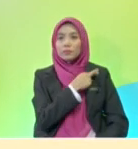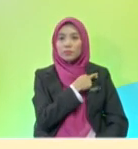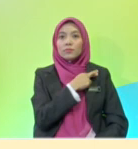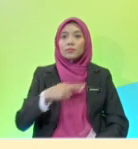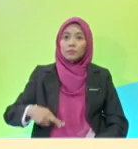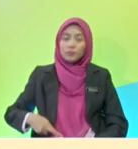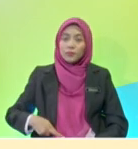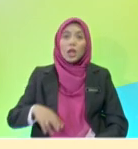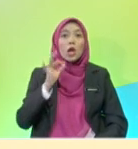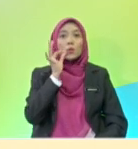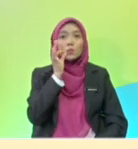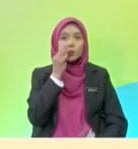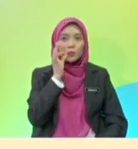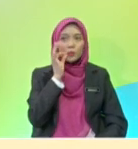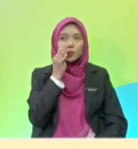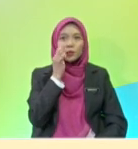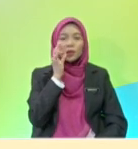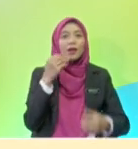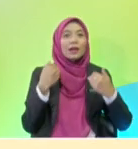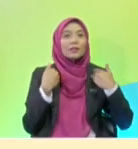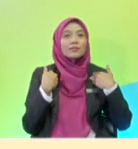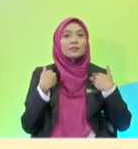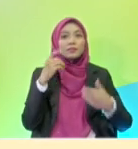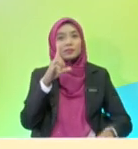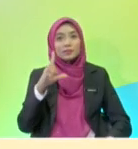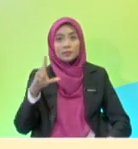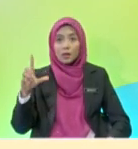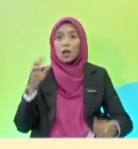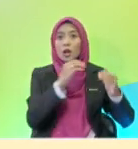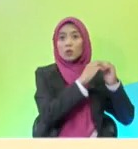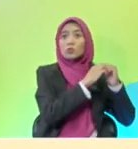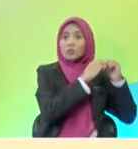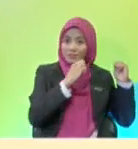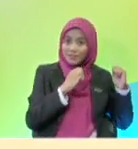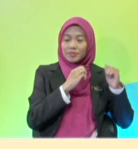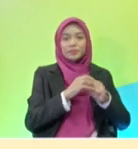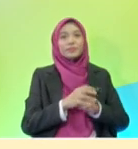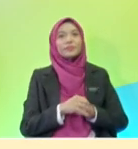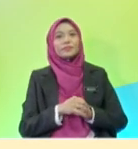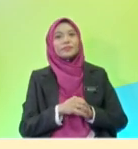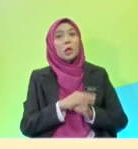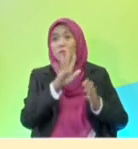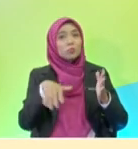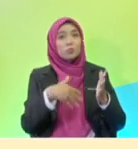adalah durian ini adalah contoh-contoh Ayah